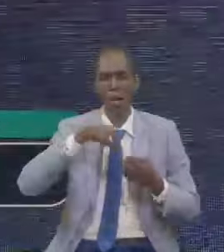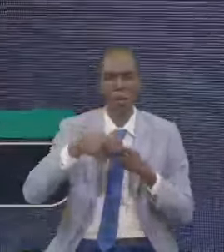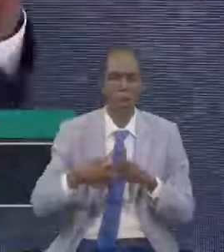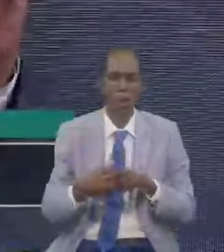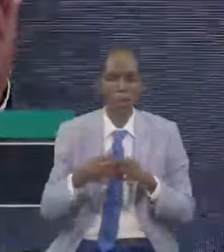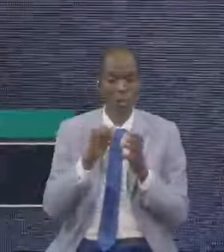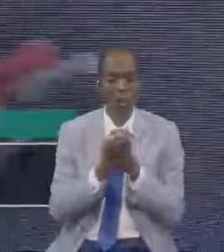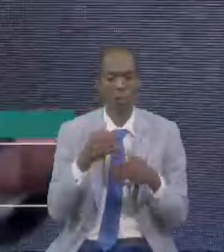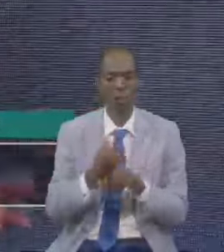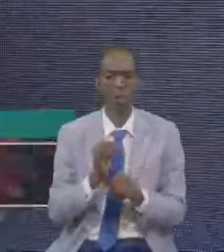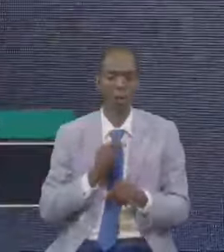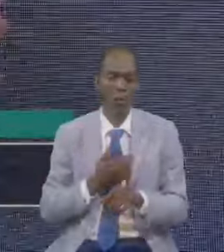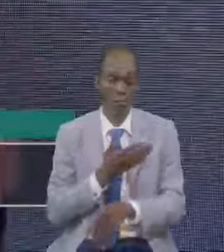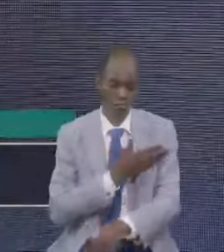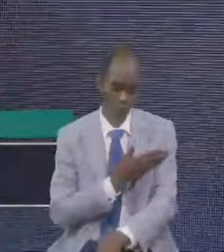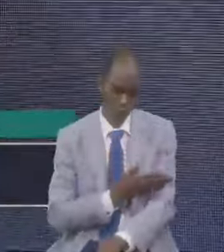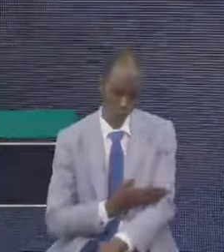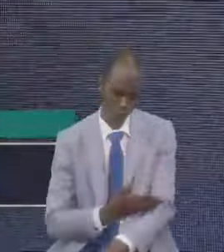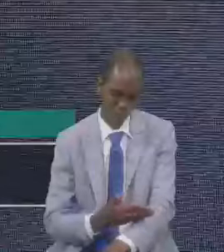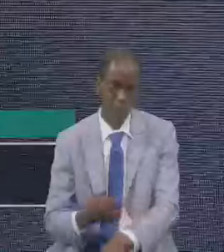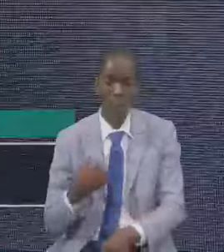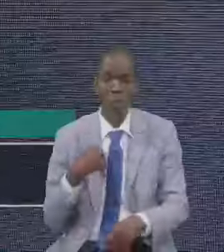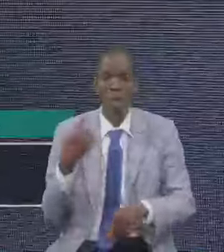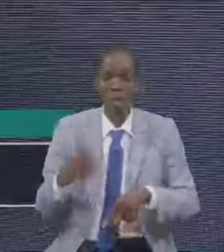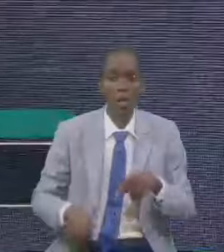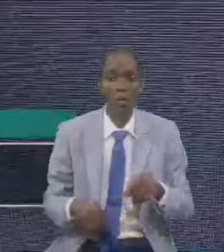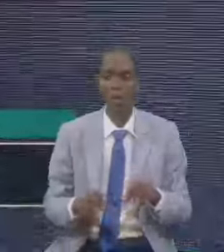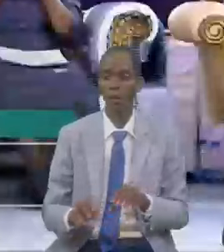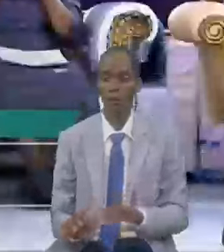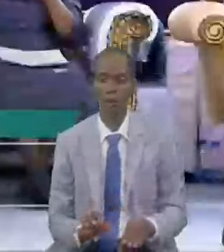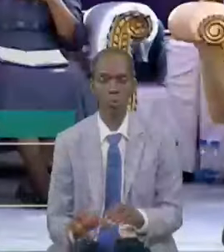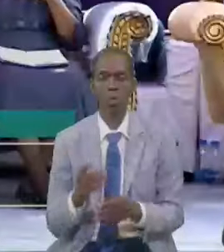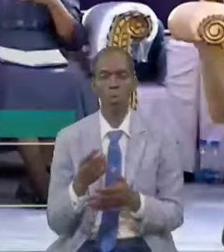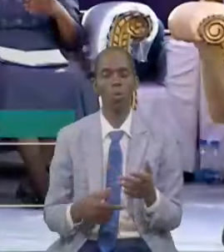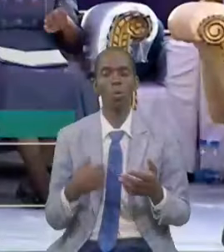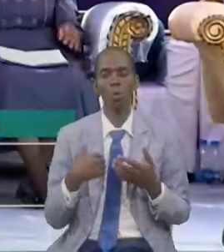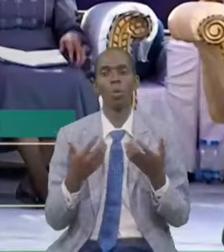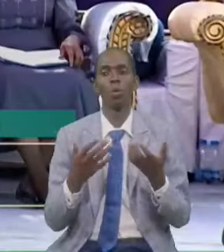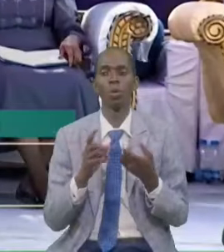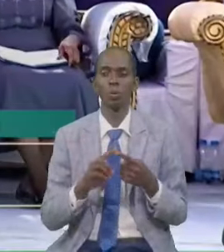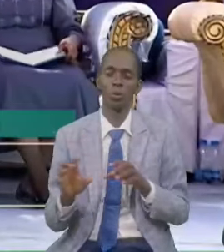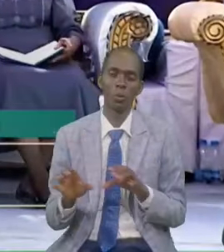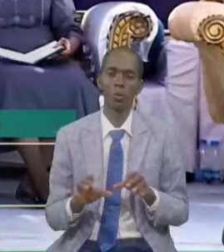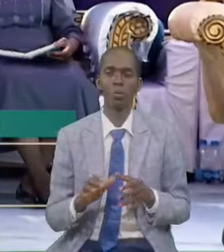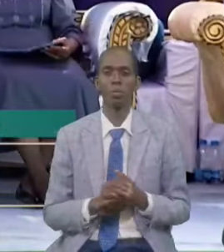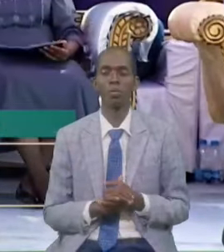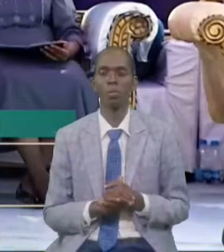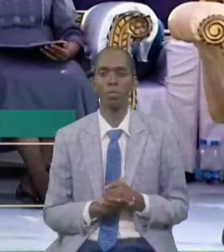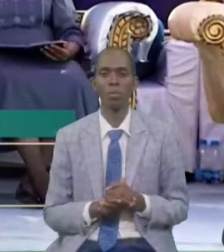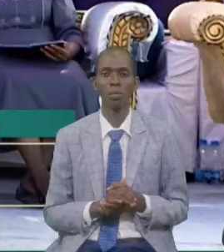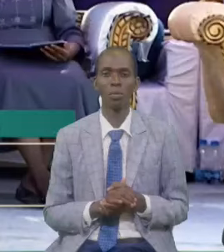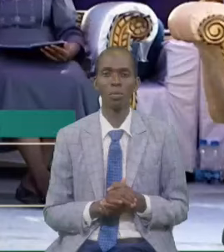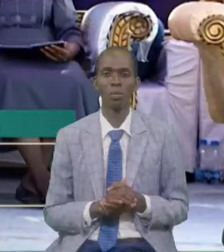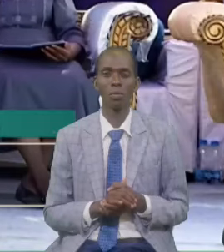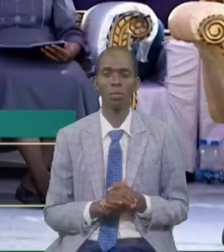We cannot be, we cannot do all that we need to do. మన మెదడుకు గనక మన రోగంతో ఉన్నామని సిగ్నల్ అందింది అనుకోండి, ఇక ఏ